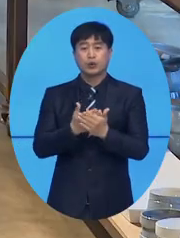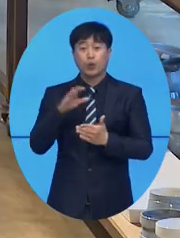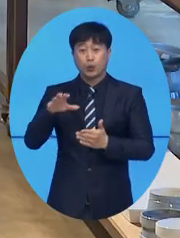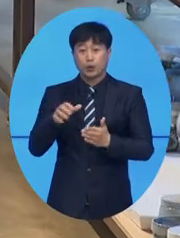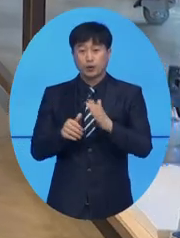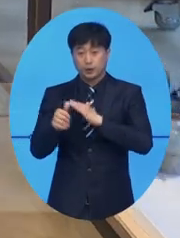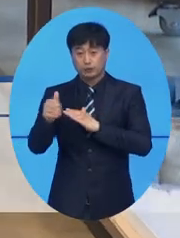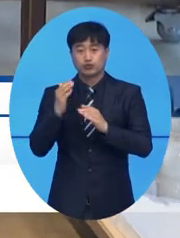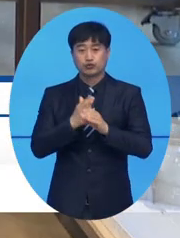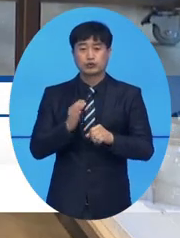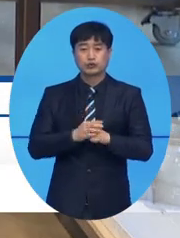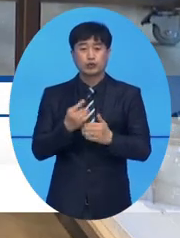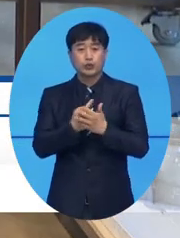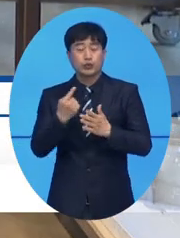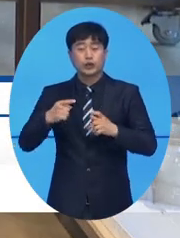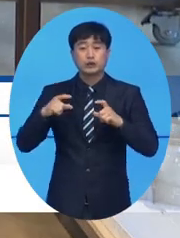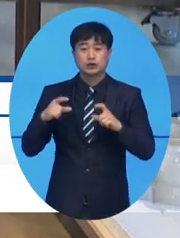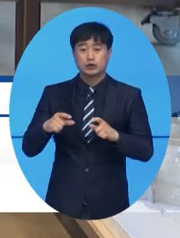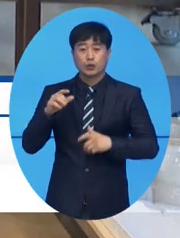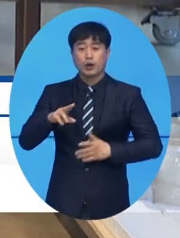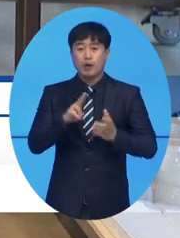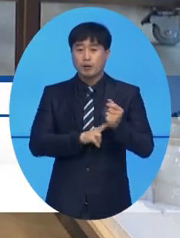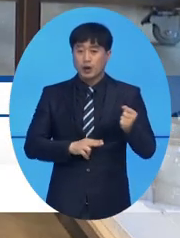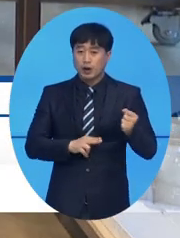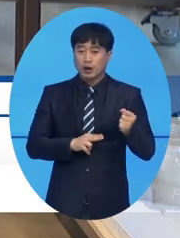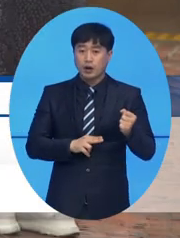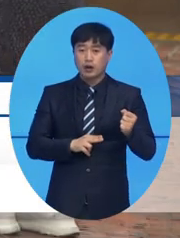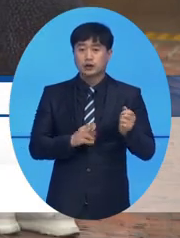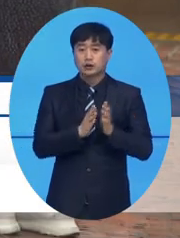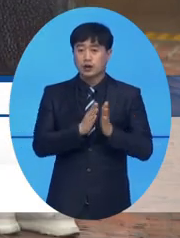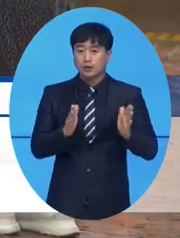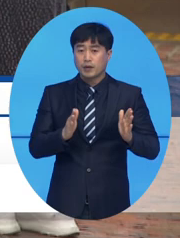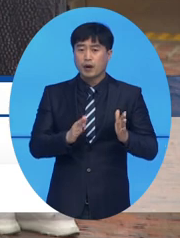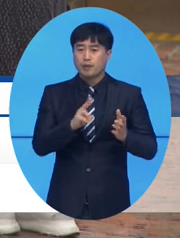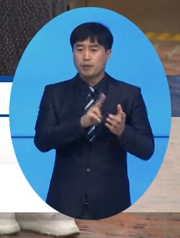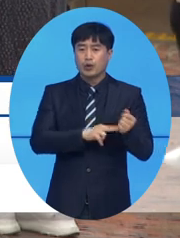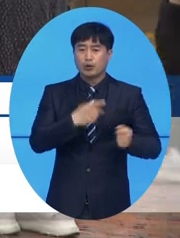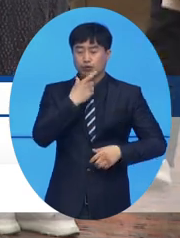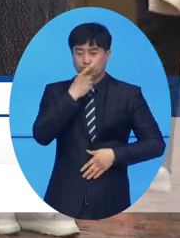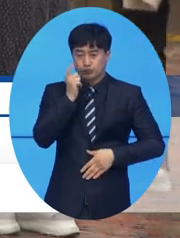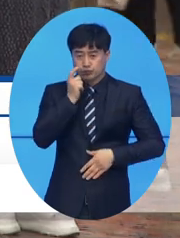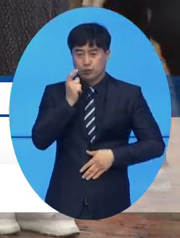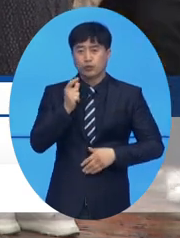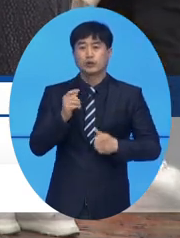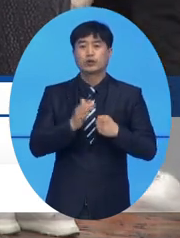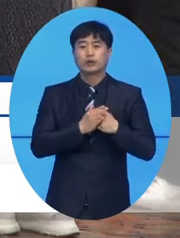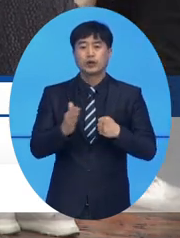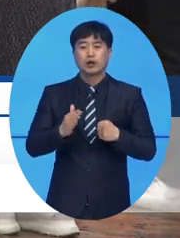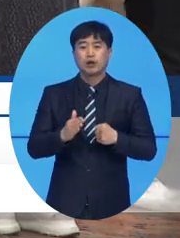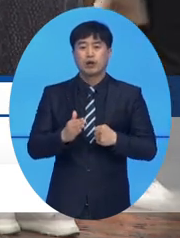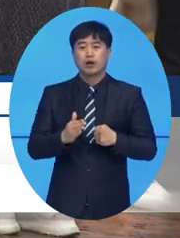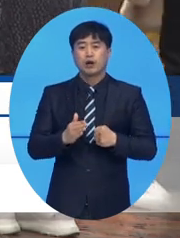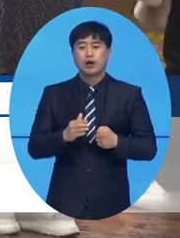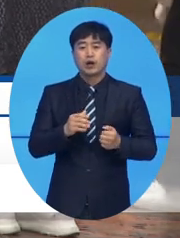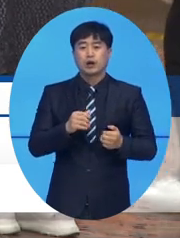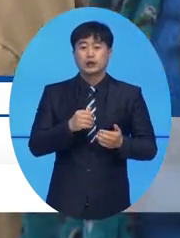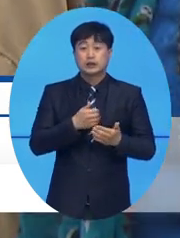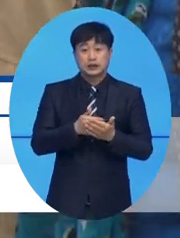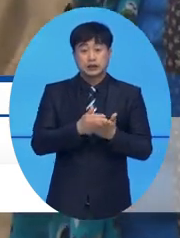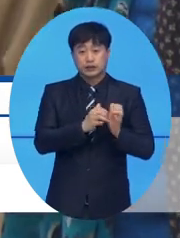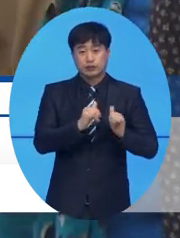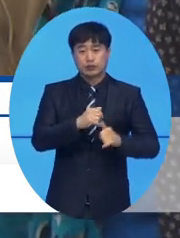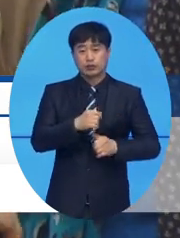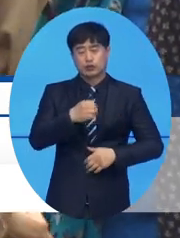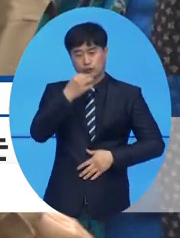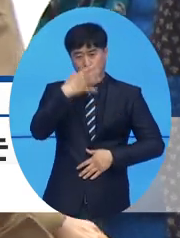있습니다. 소외된 지역에서 판매를 하게 되면 판매가 이루어지질 않으니까 저희들도 굉장히 작가들도 힘들긴